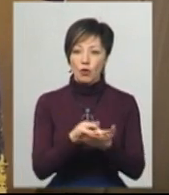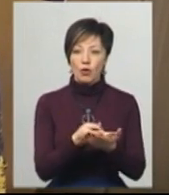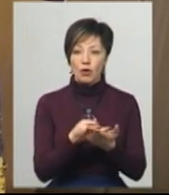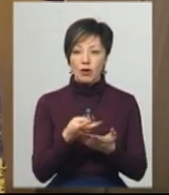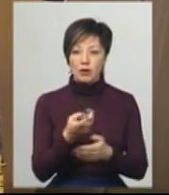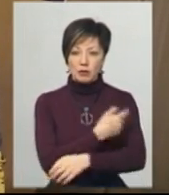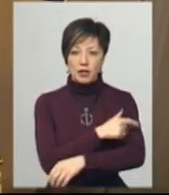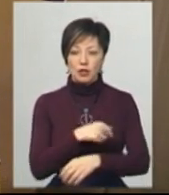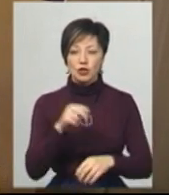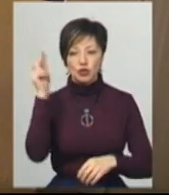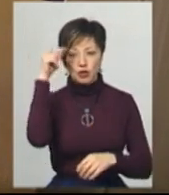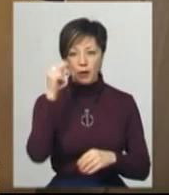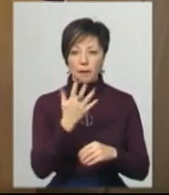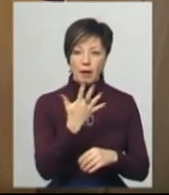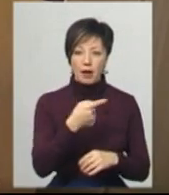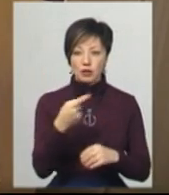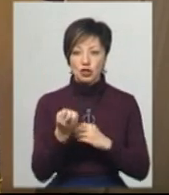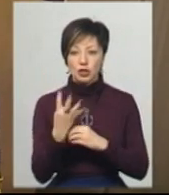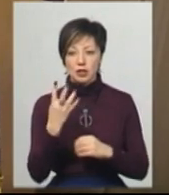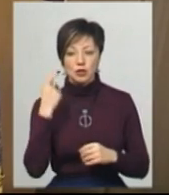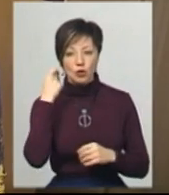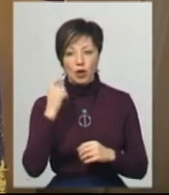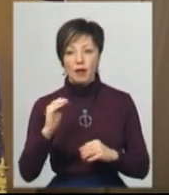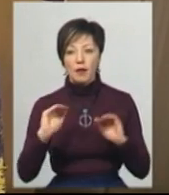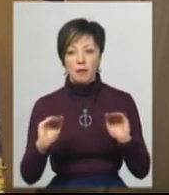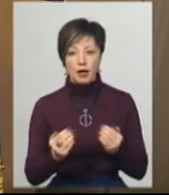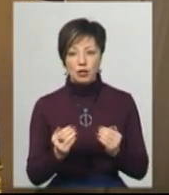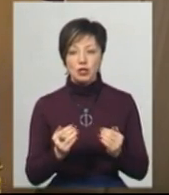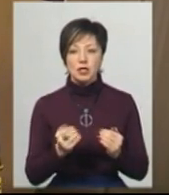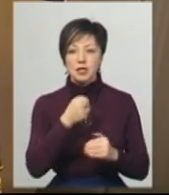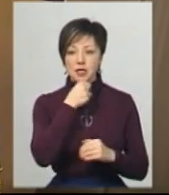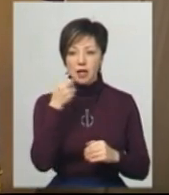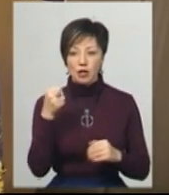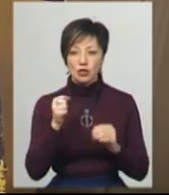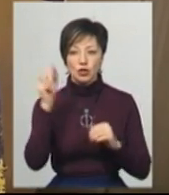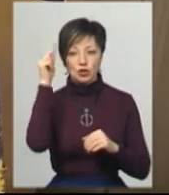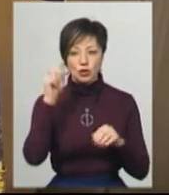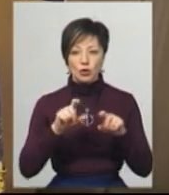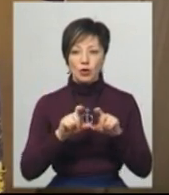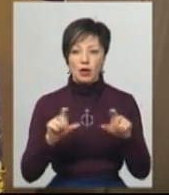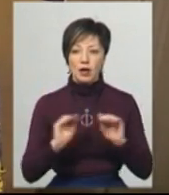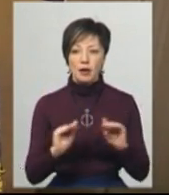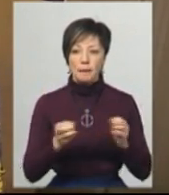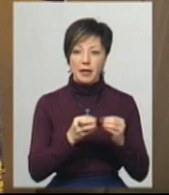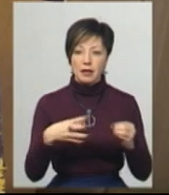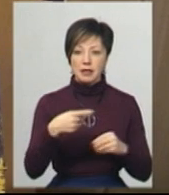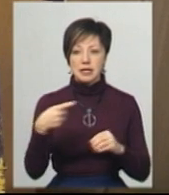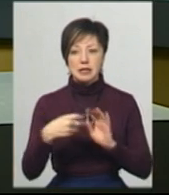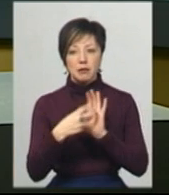госпіталізуються школярі 5-14 років. Найменше старші школярі 15-17